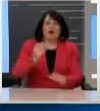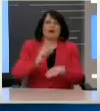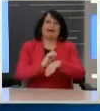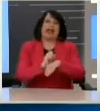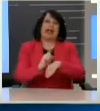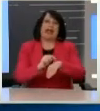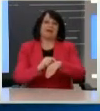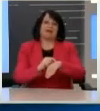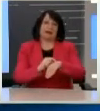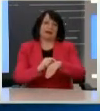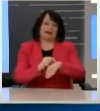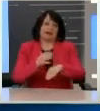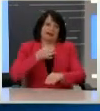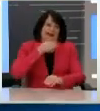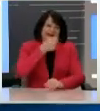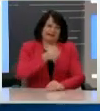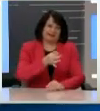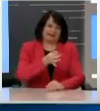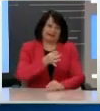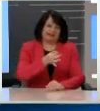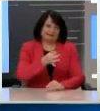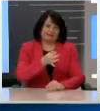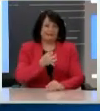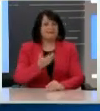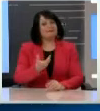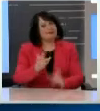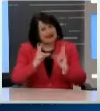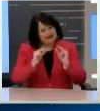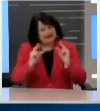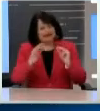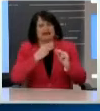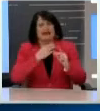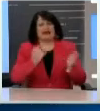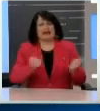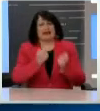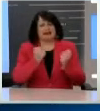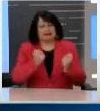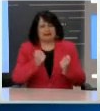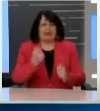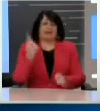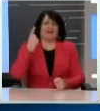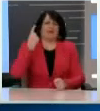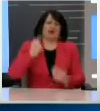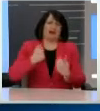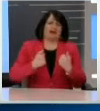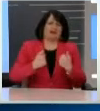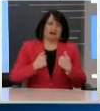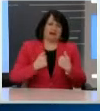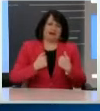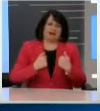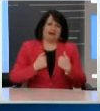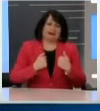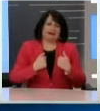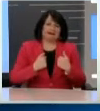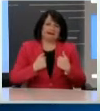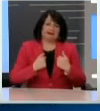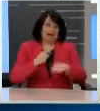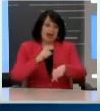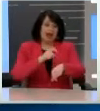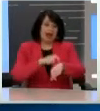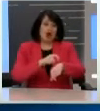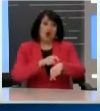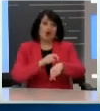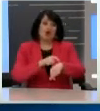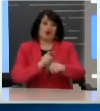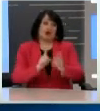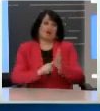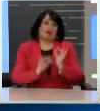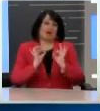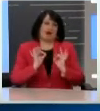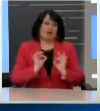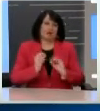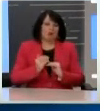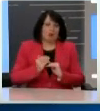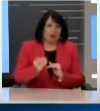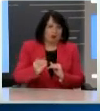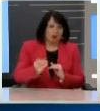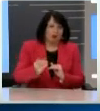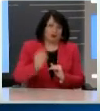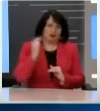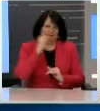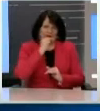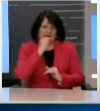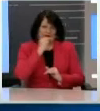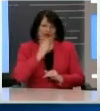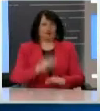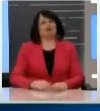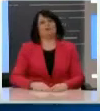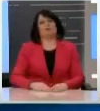λοιπόν. Εντάξει, χρήσιμες είναι οι συζητήσεις σας. Εντάξει, κρίσιμα, αλλά μπορούμε να τα λέμε και στον χρόνο που έχουμε προσδιορίσει. Τέλος πάντων,